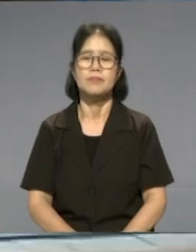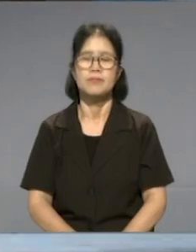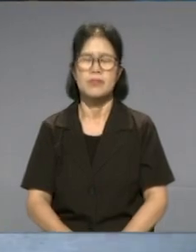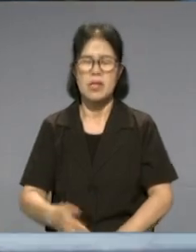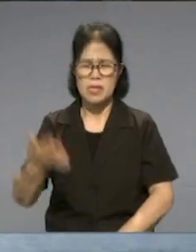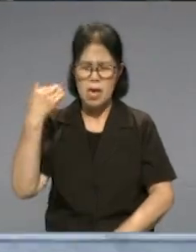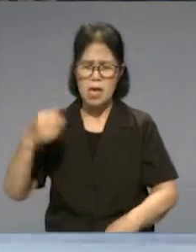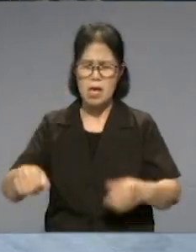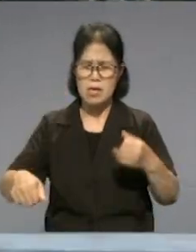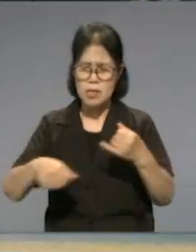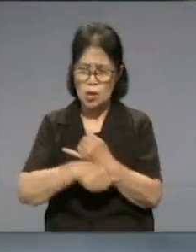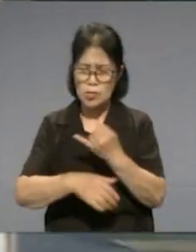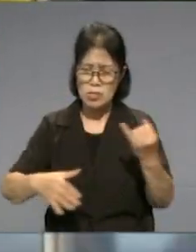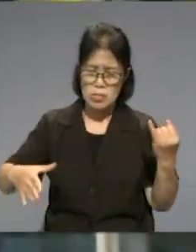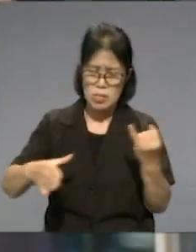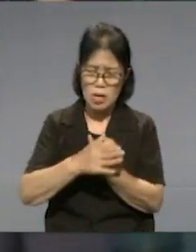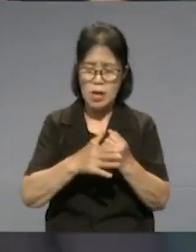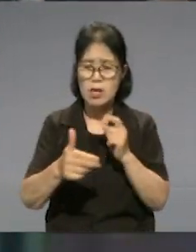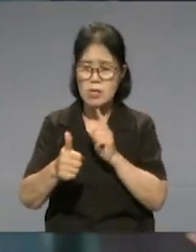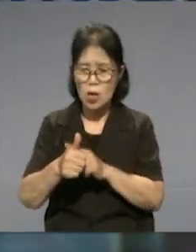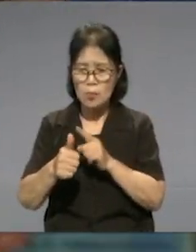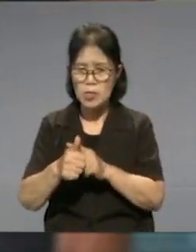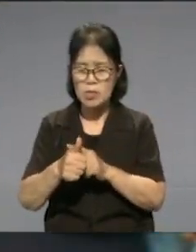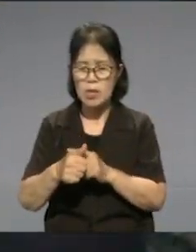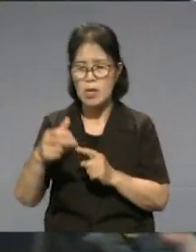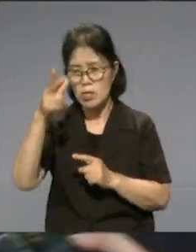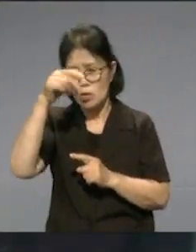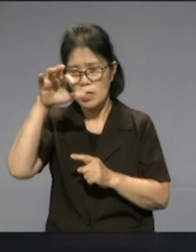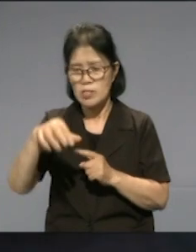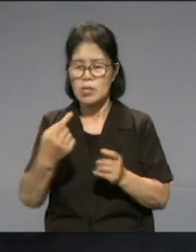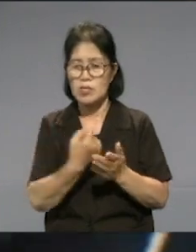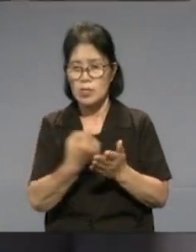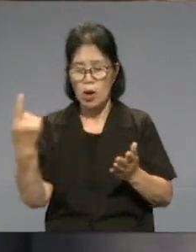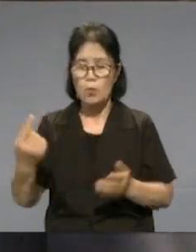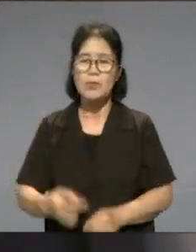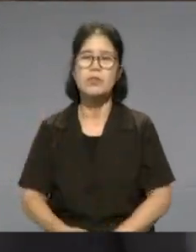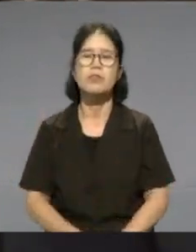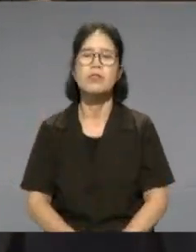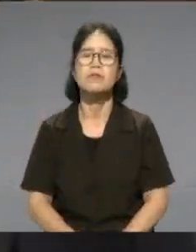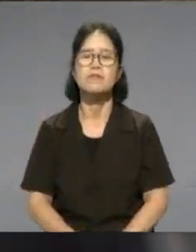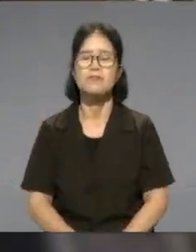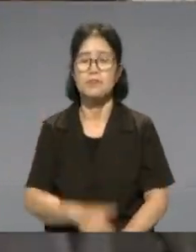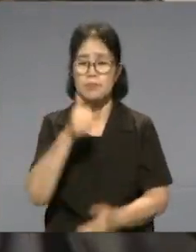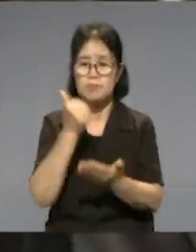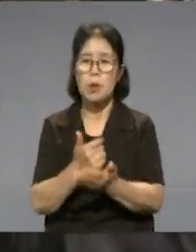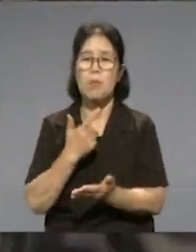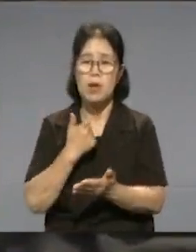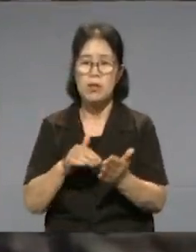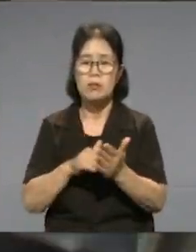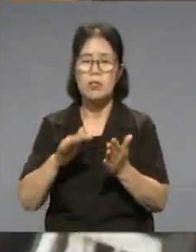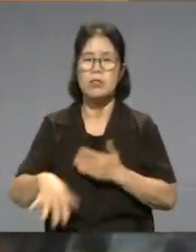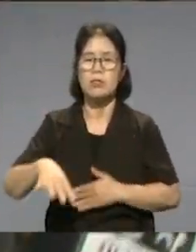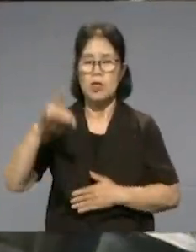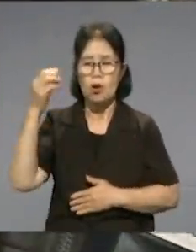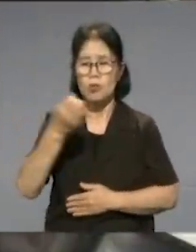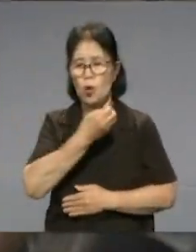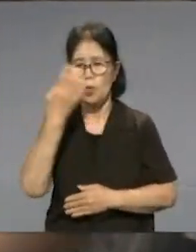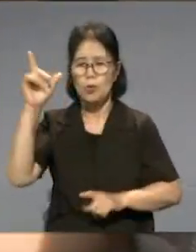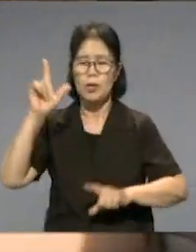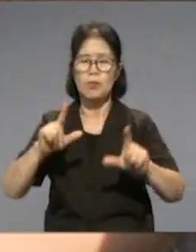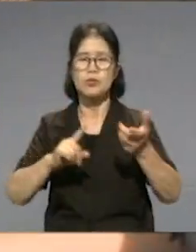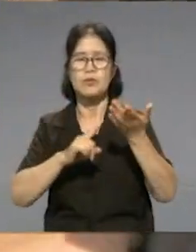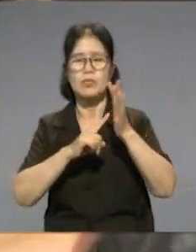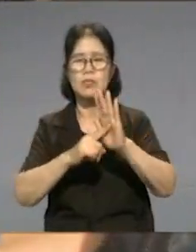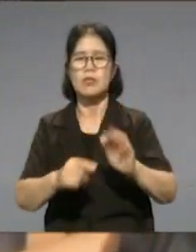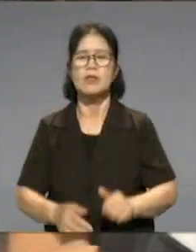옛 연인을 살해한 혐의로 구속된 30대 A씨가 경찰서를 빠져나옵니다. 범행을 저지른 뒤 처음으로 언론에 모습을 드러낸